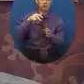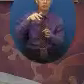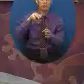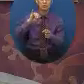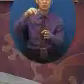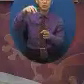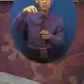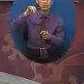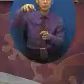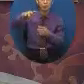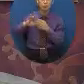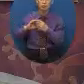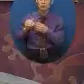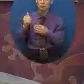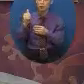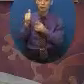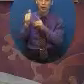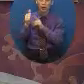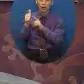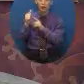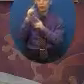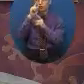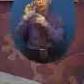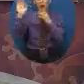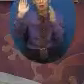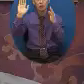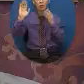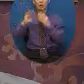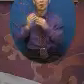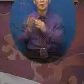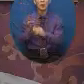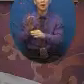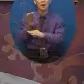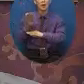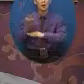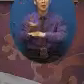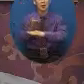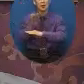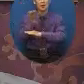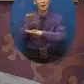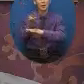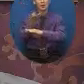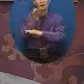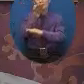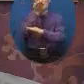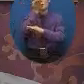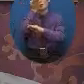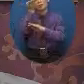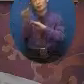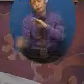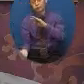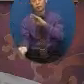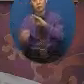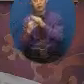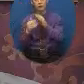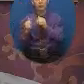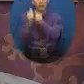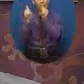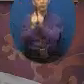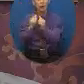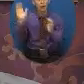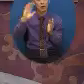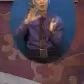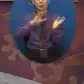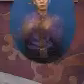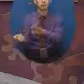즈시라는 지역에서 남자 중학생들이 탄 배가 침몰을 해서 그 배에 타고 있던 남자